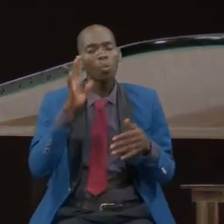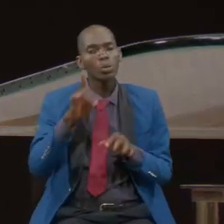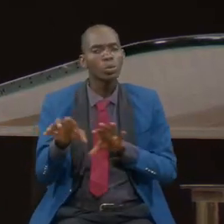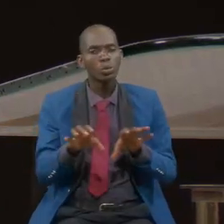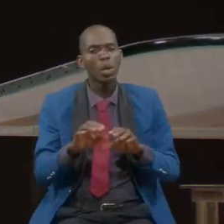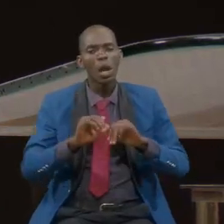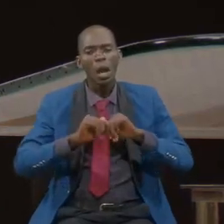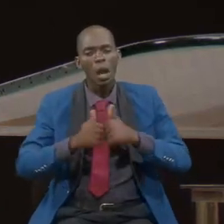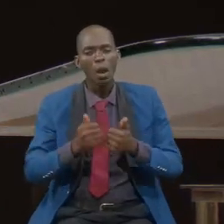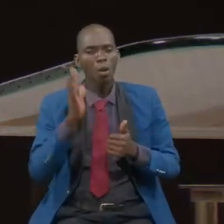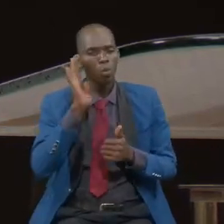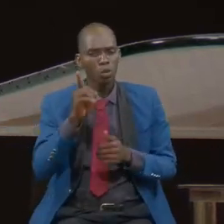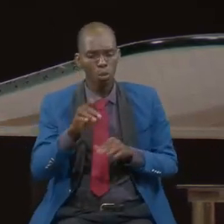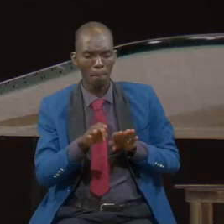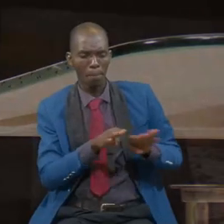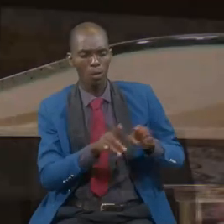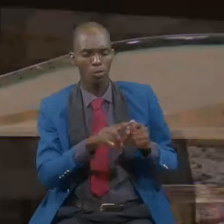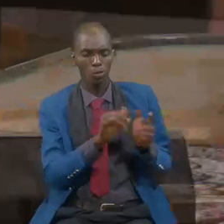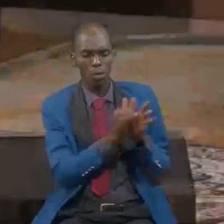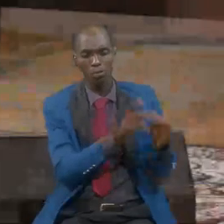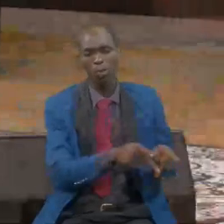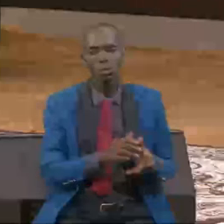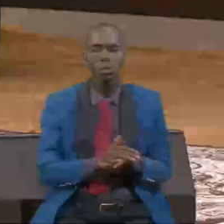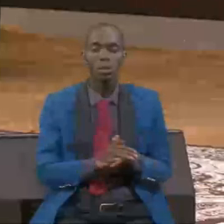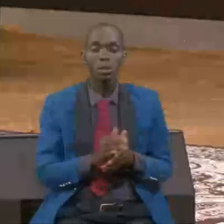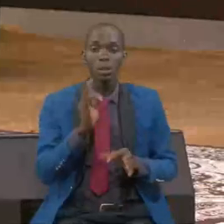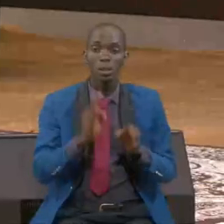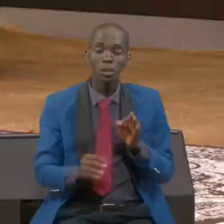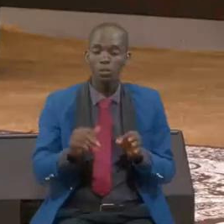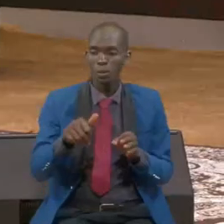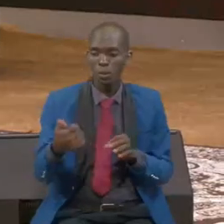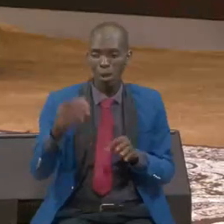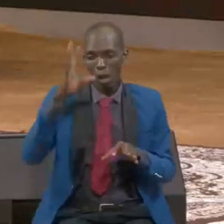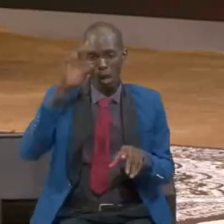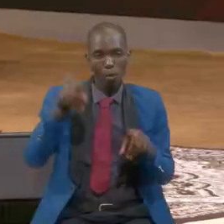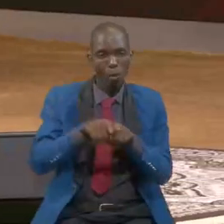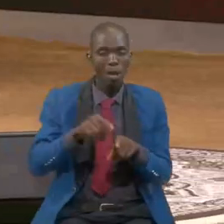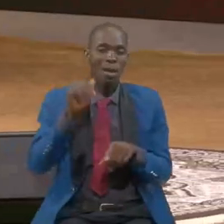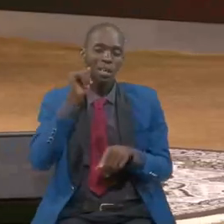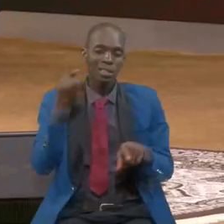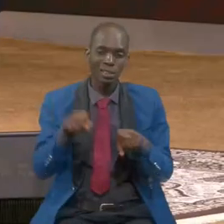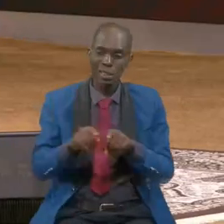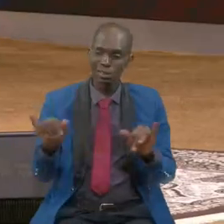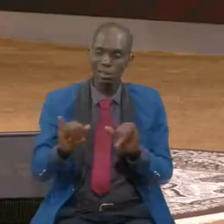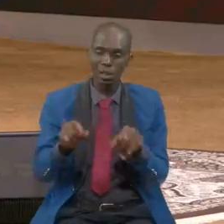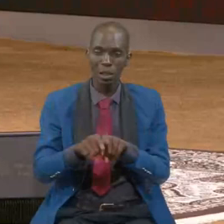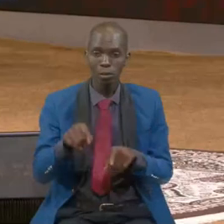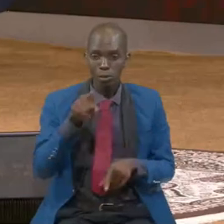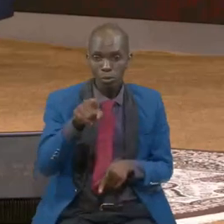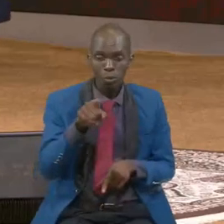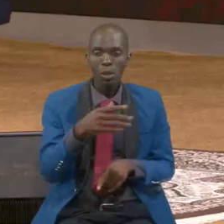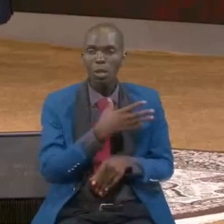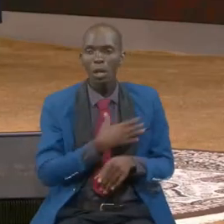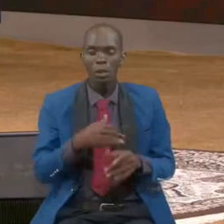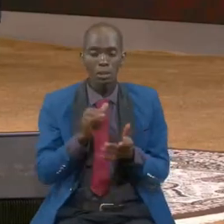et et est dans dans ce cas ou bien c'est Christ comment allez-vous agir disons que c'est